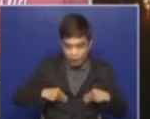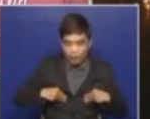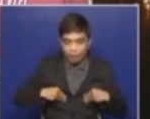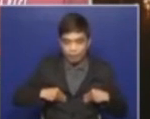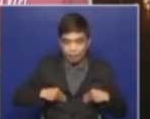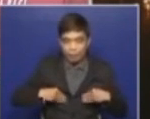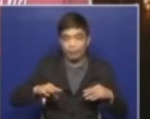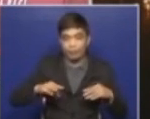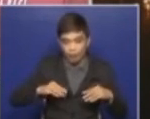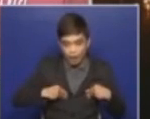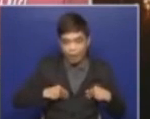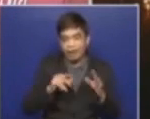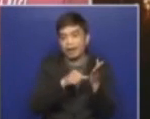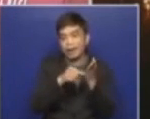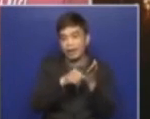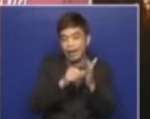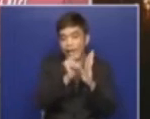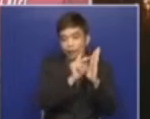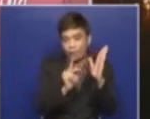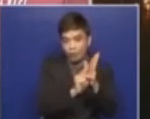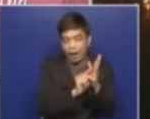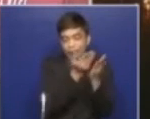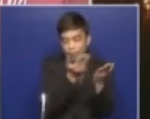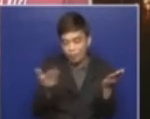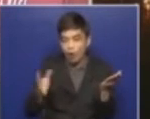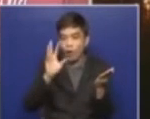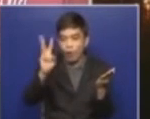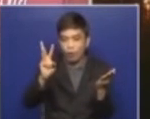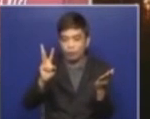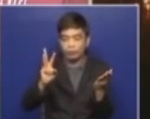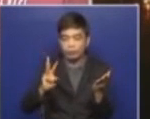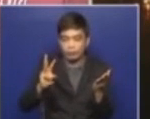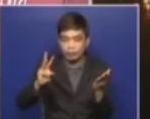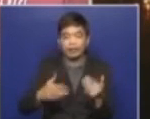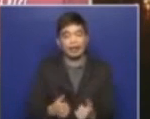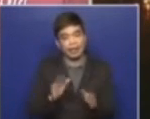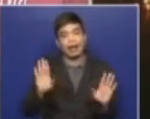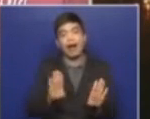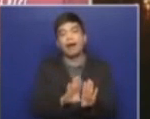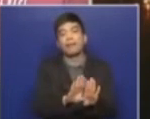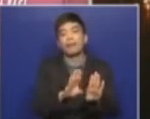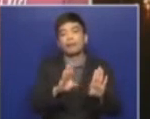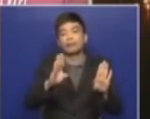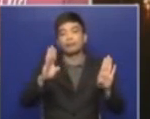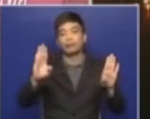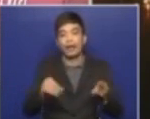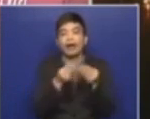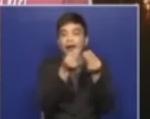การของร่างแก้ไขรัฐธรรมนูญทั้ง6ฉบับเพียงแค่นี้ค่ะเราก็สามารถที่จะเปิดประตูที่นำไปสู่การแก้รัฐธรรมนู